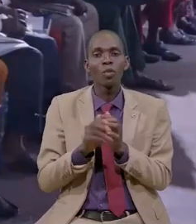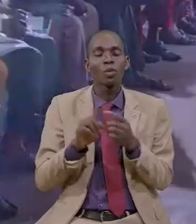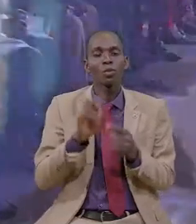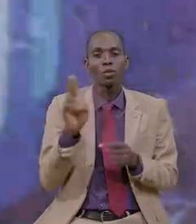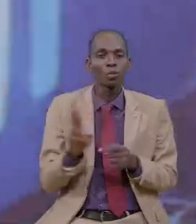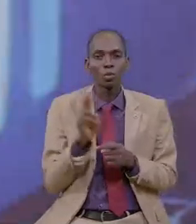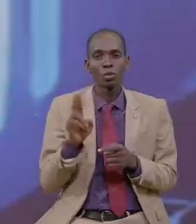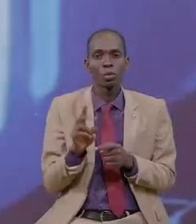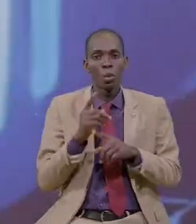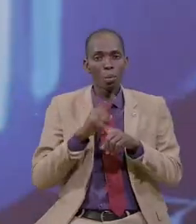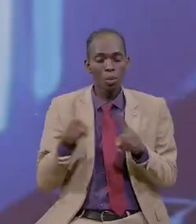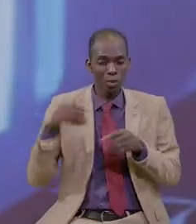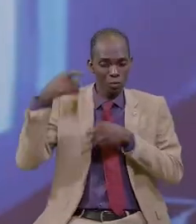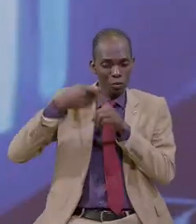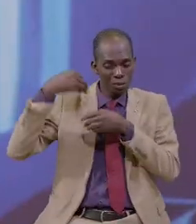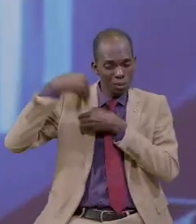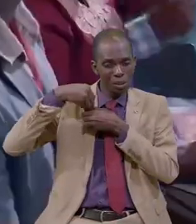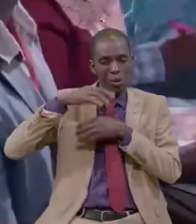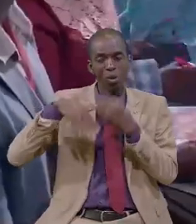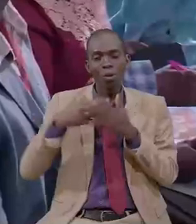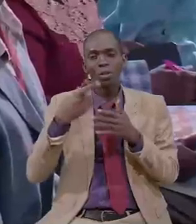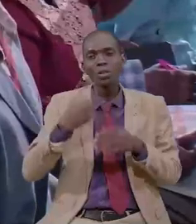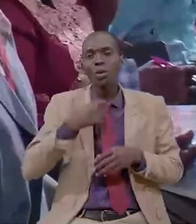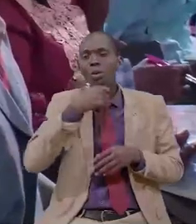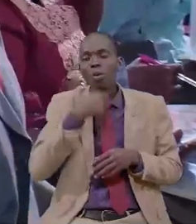l'intérieur, les rides vont partir.